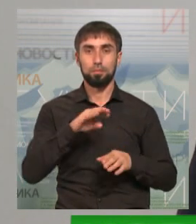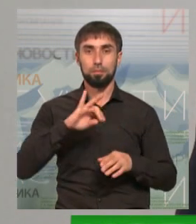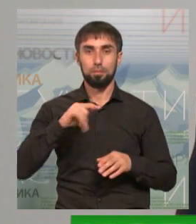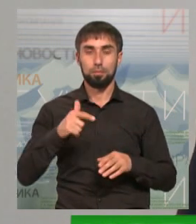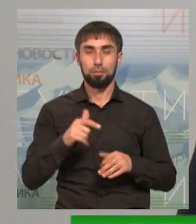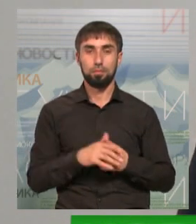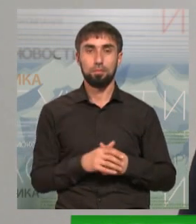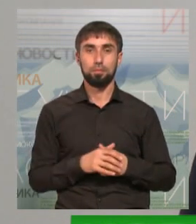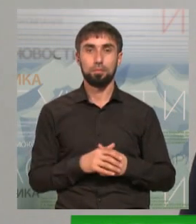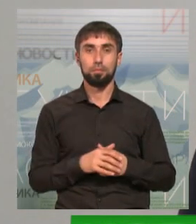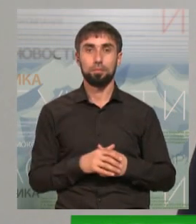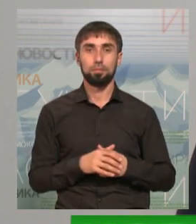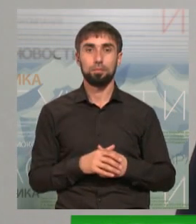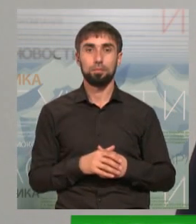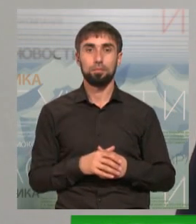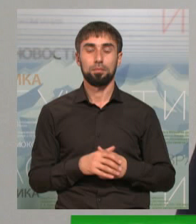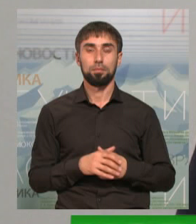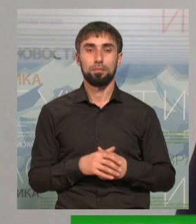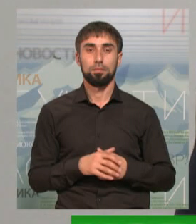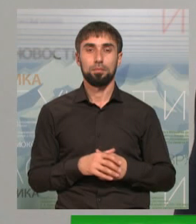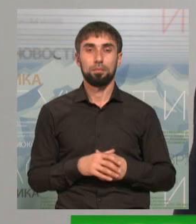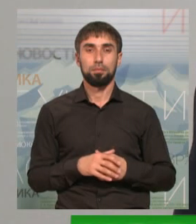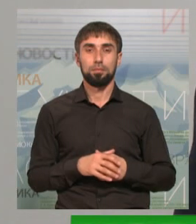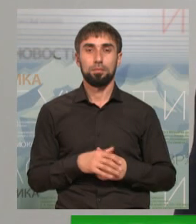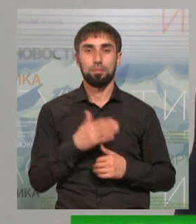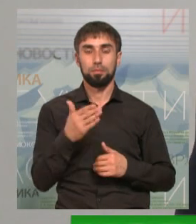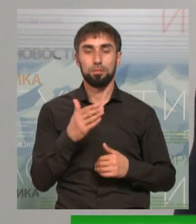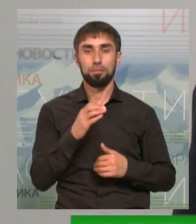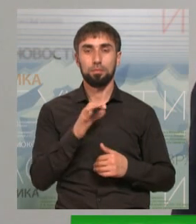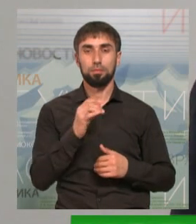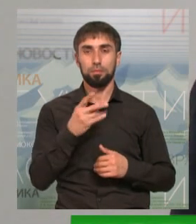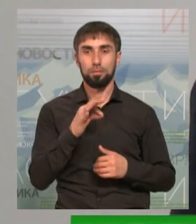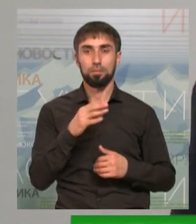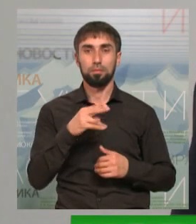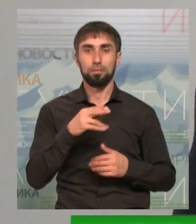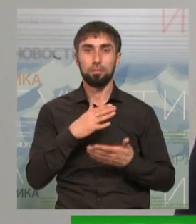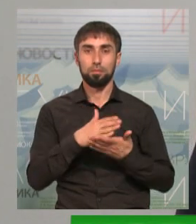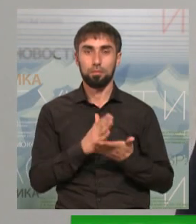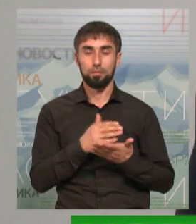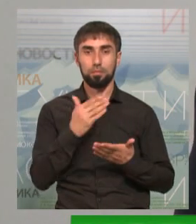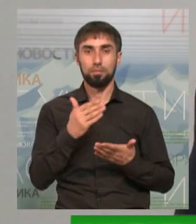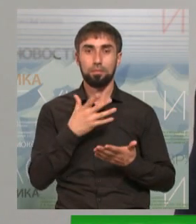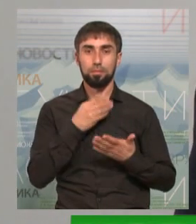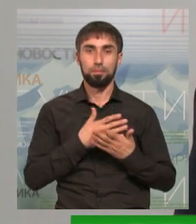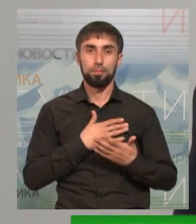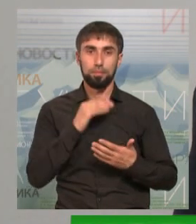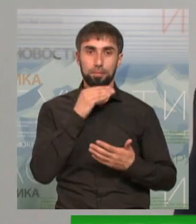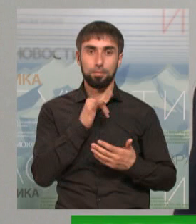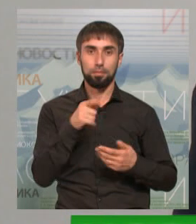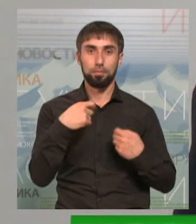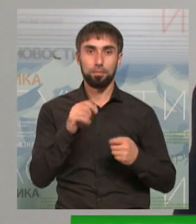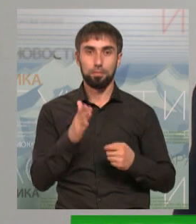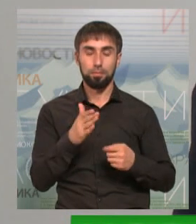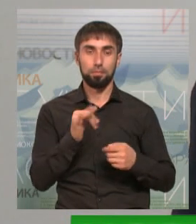это существенная, да, получается, доля нашей экономики будет продаваться, либо преобразовываться в акционерное общество,